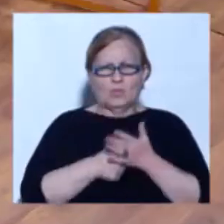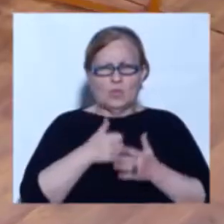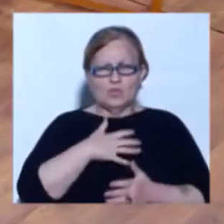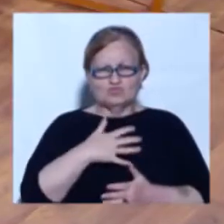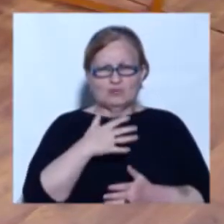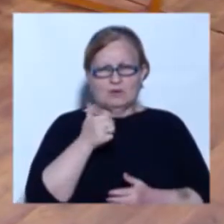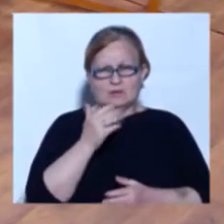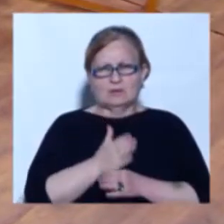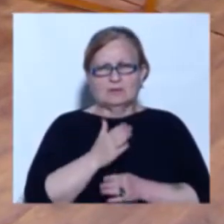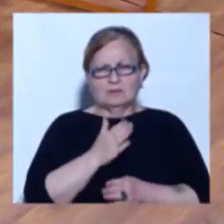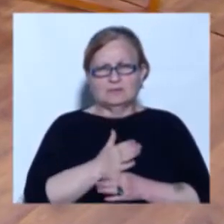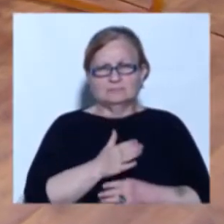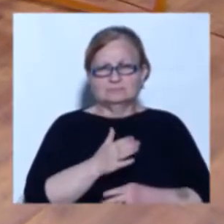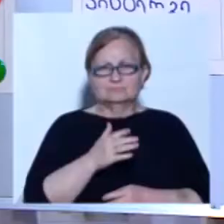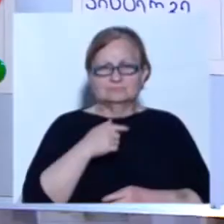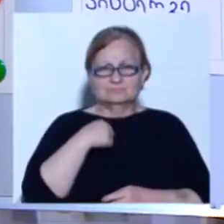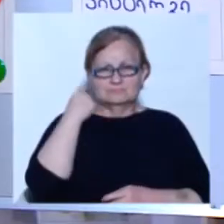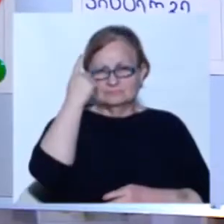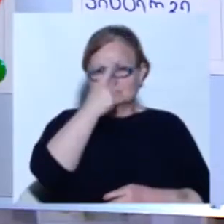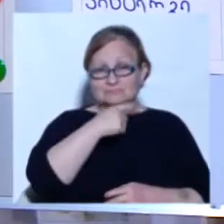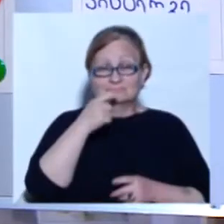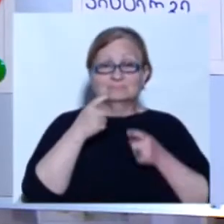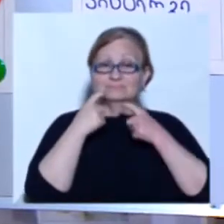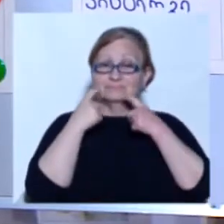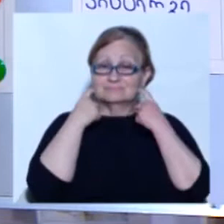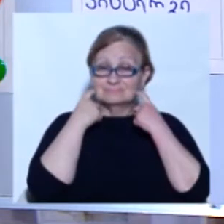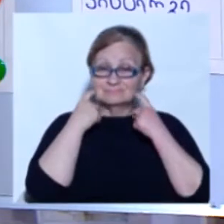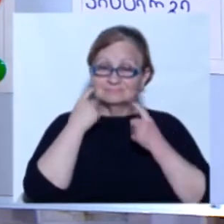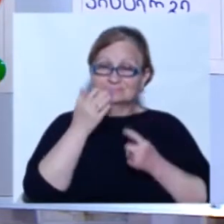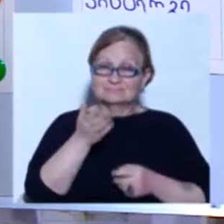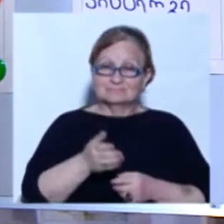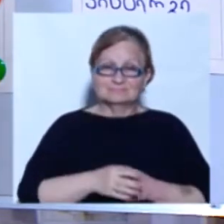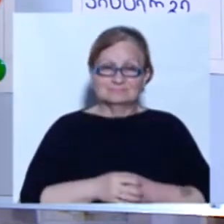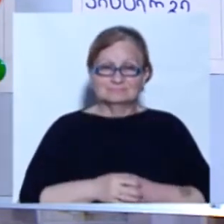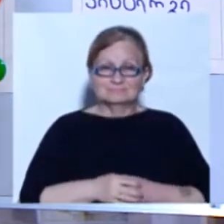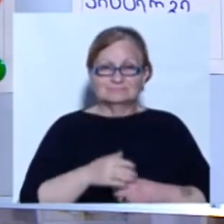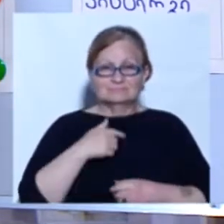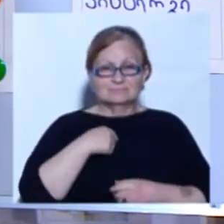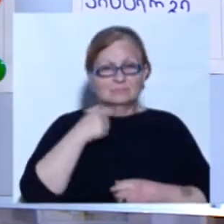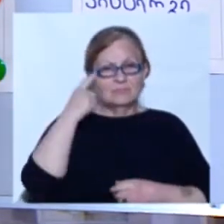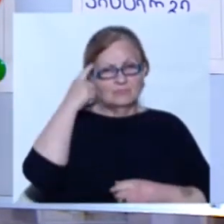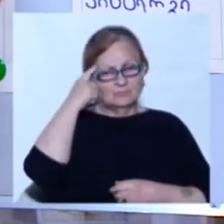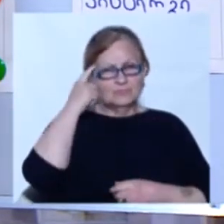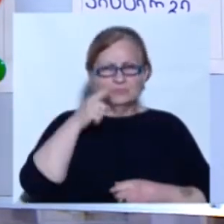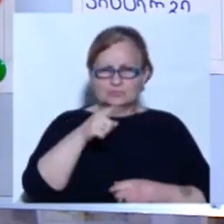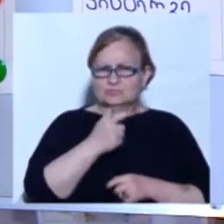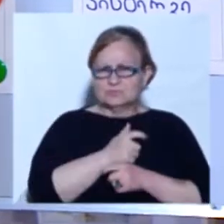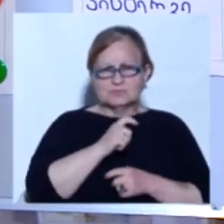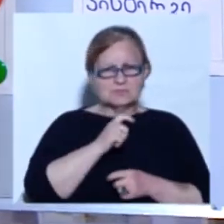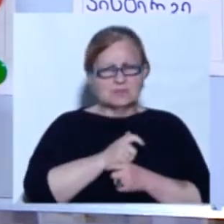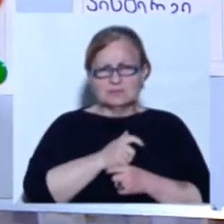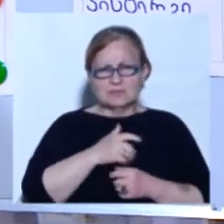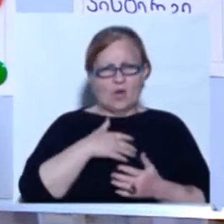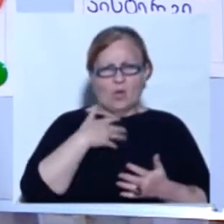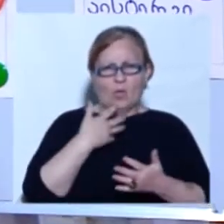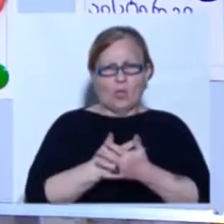რომ როგორი სახე მქონდა? გაღიმებული სახე მქონდა, ხო? მე მართლა ასე ვფიქრობ, რომ შენ ძალიან ყოჩაღი ხარ.